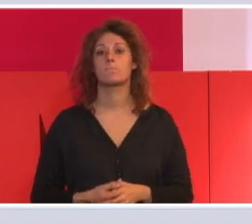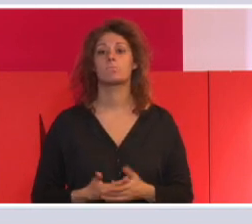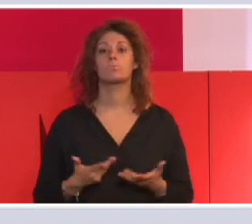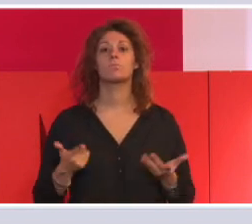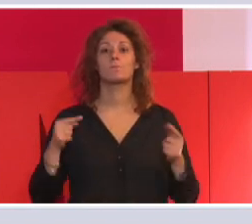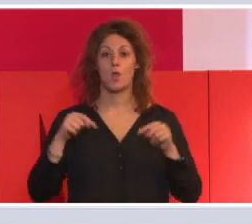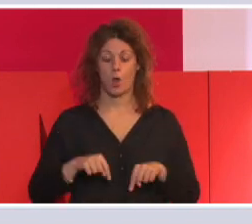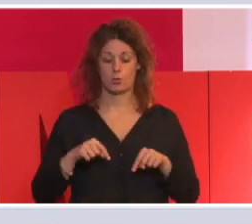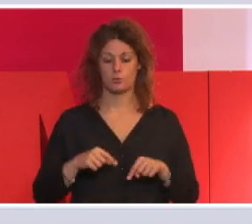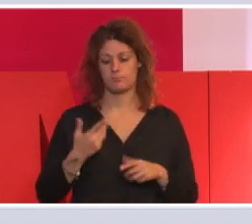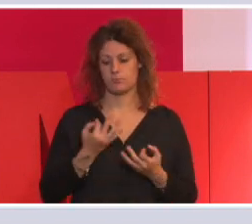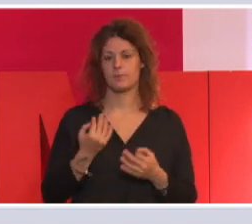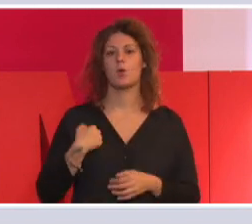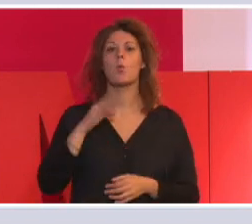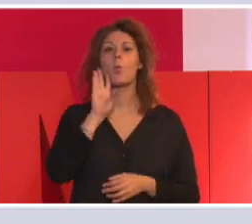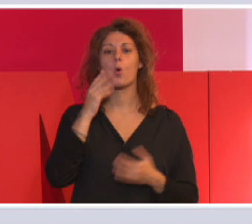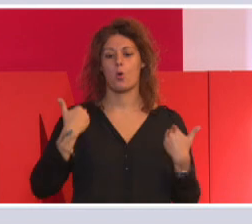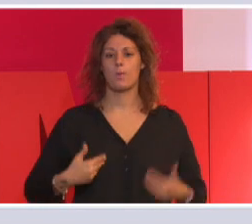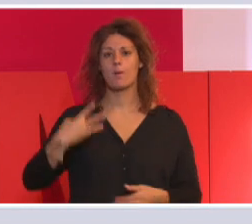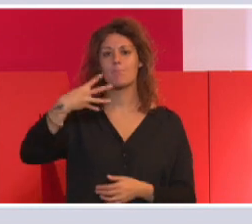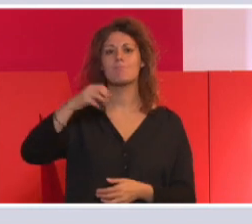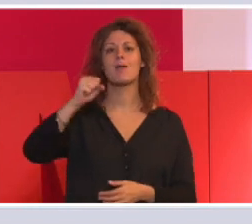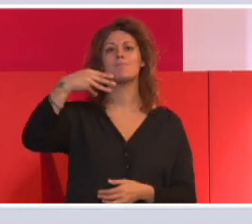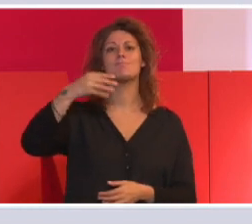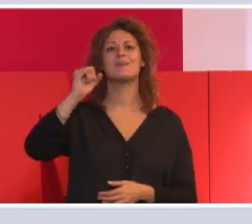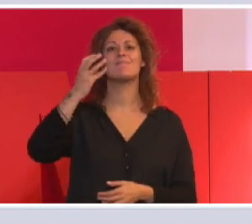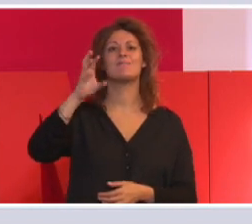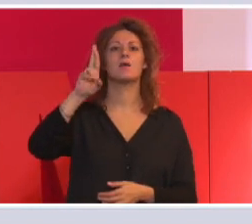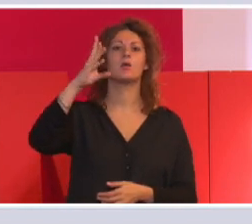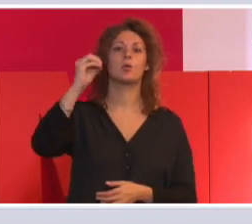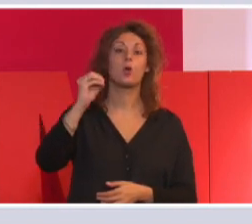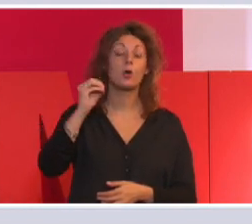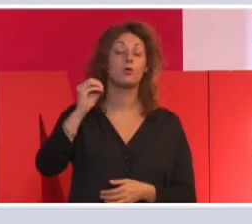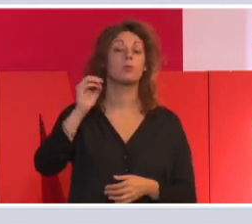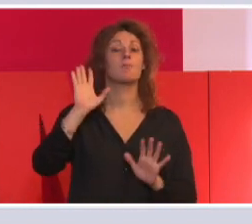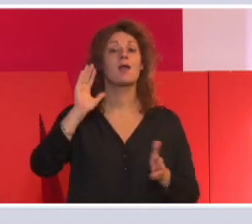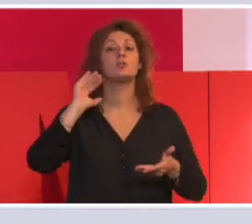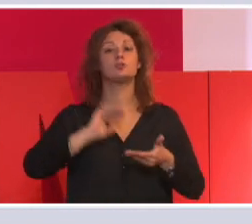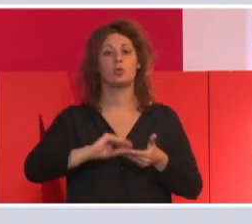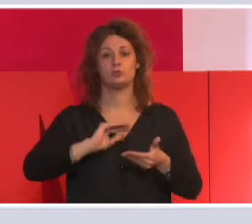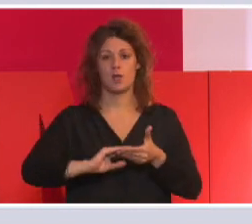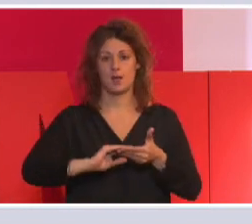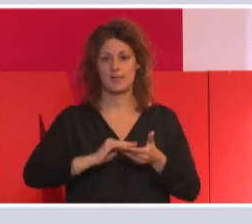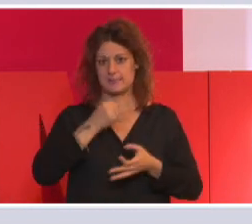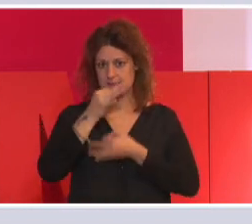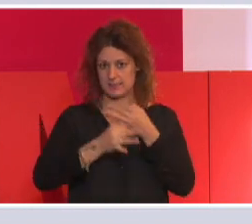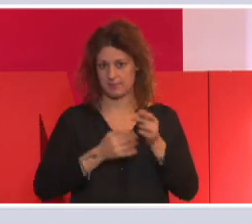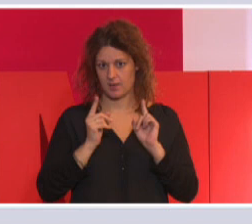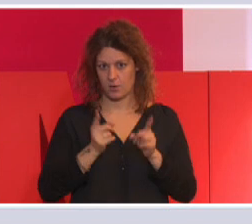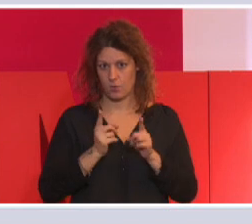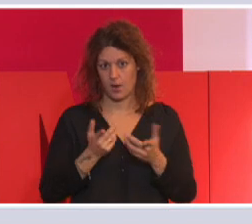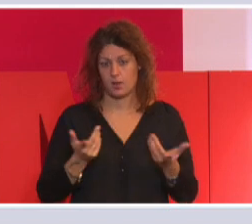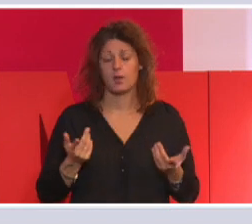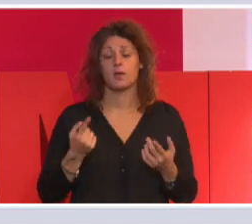mammiferi sociali in che senso che non solo diamo alla luce la nostra pro del alimenti amo attraverso il nostro corpo ma la nostra stessa